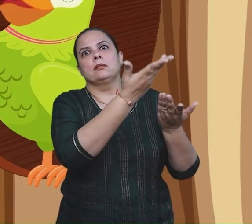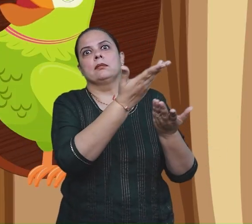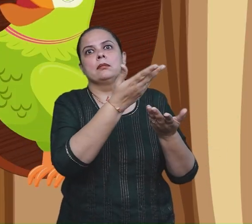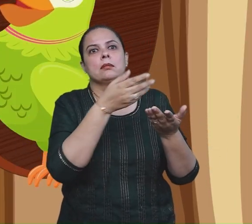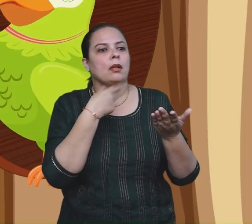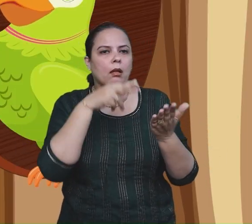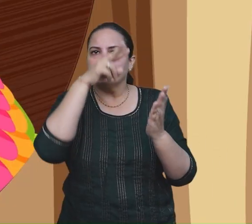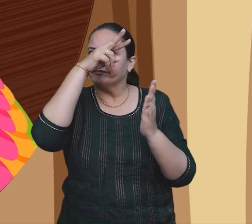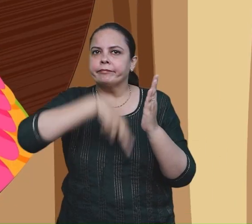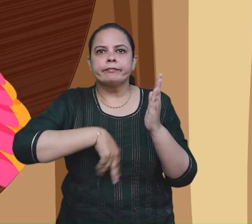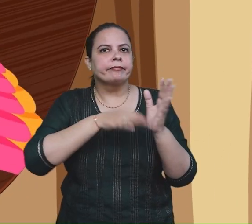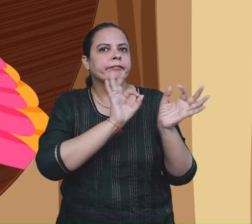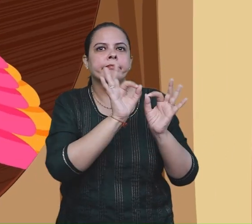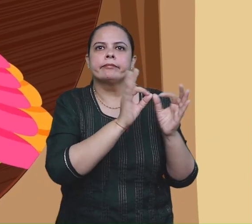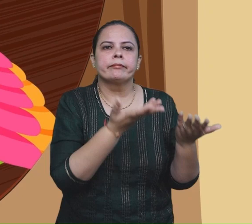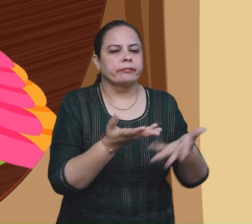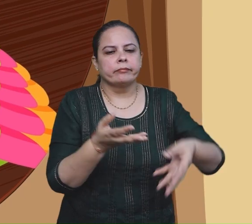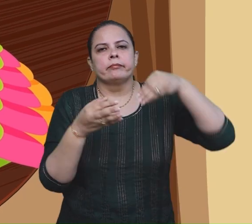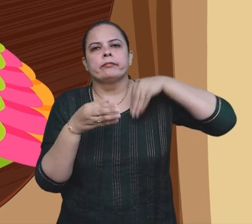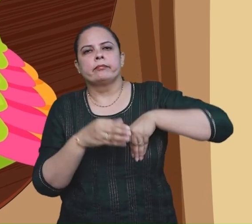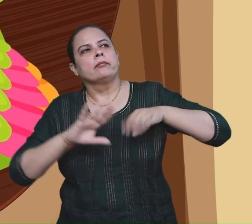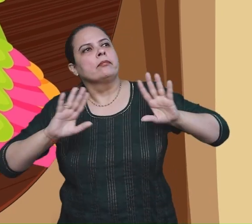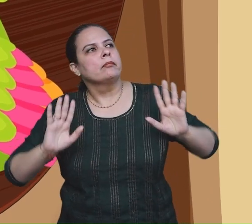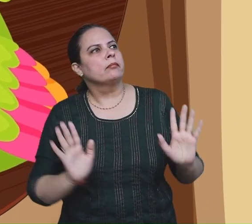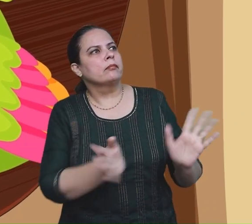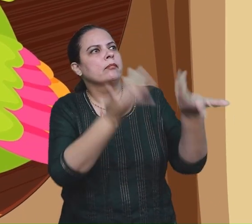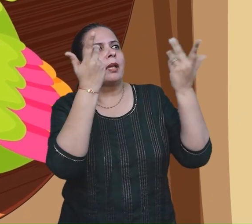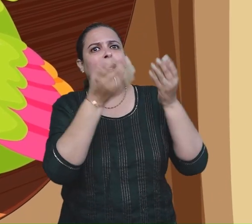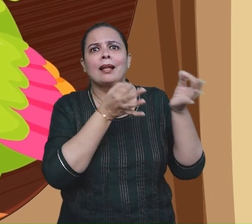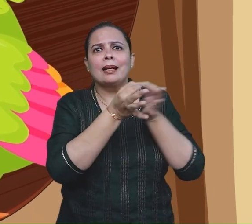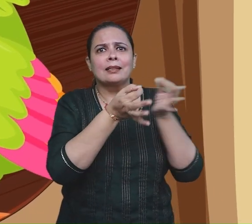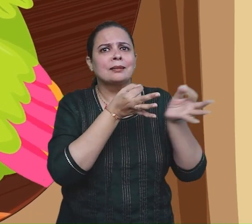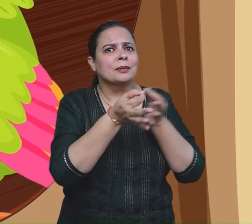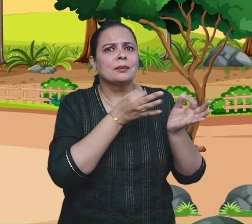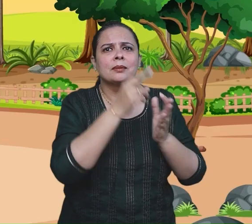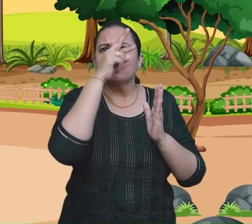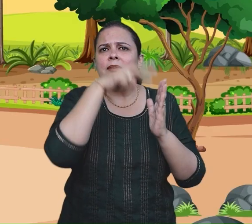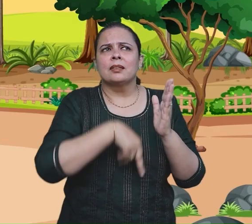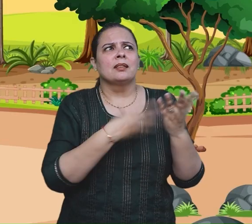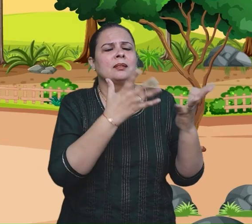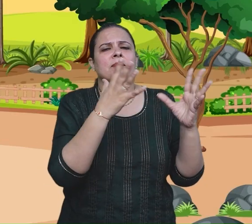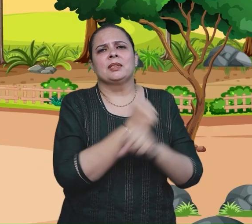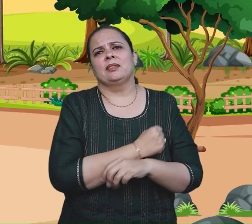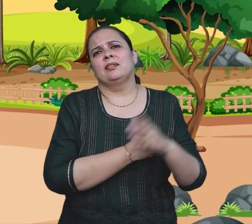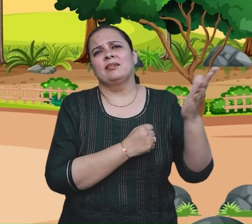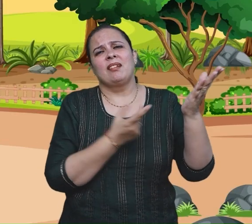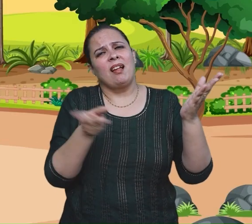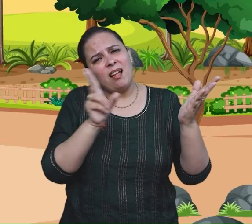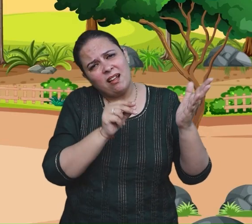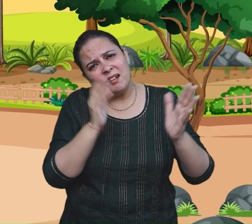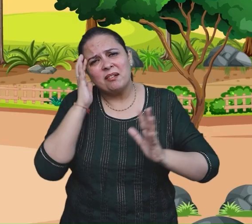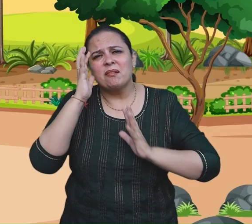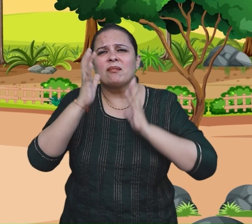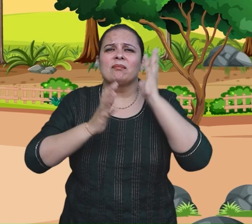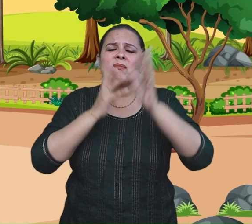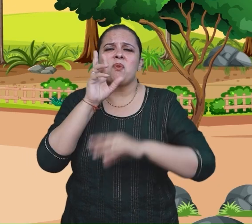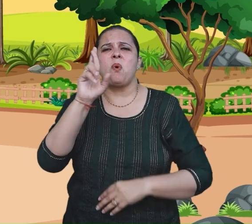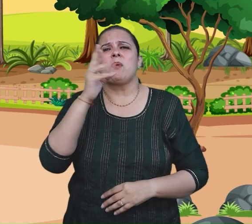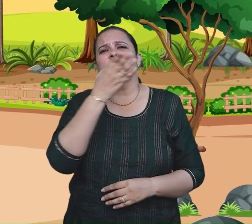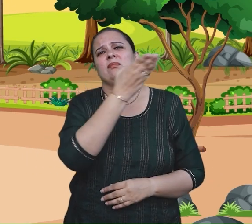बिना नक्शा पढ़े और नक्शे में दिए रास्ते को समझे बिना उड़ गया। वो फिर परेशान होकर वापस